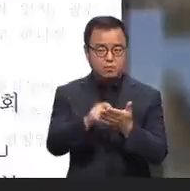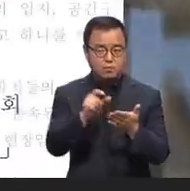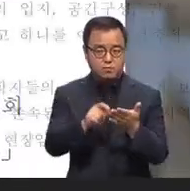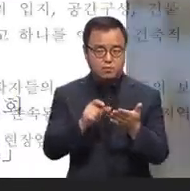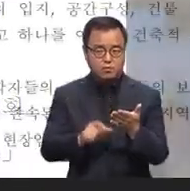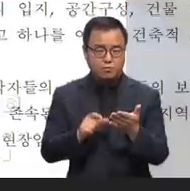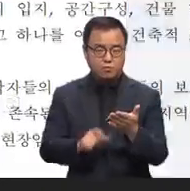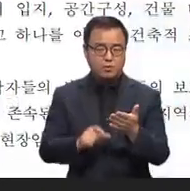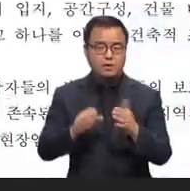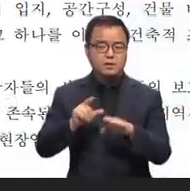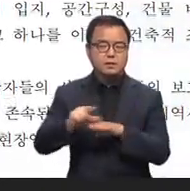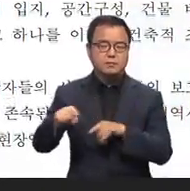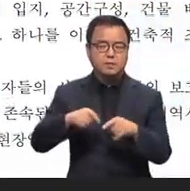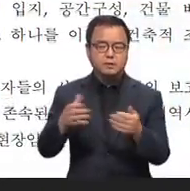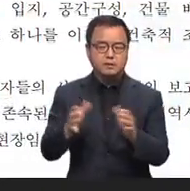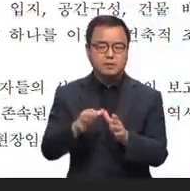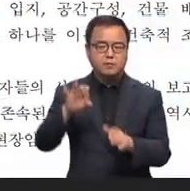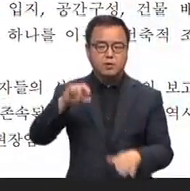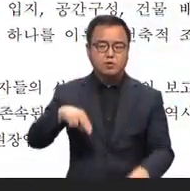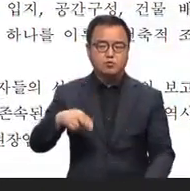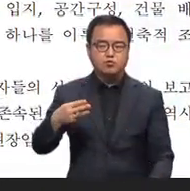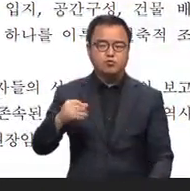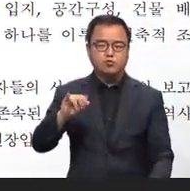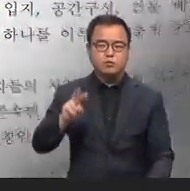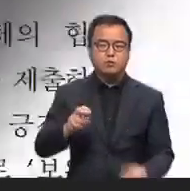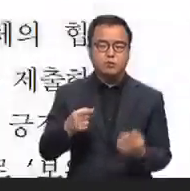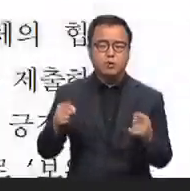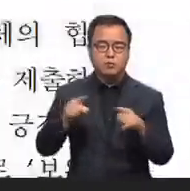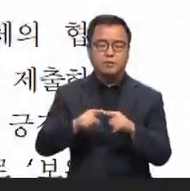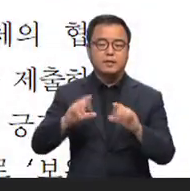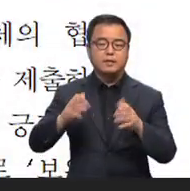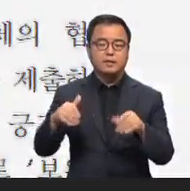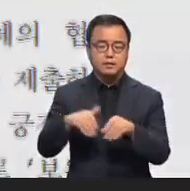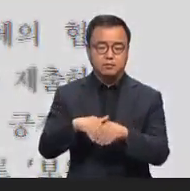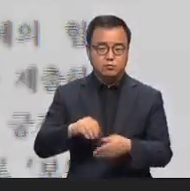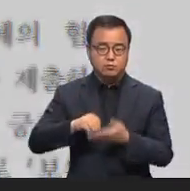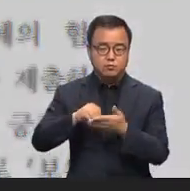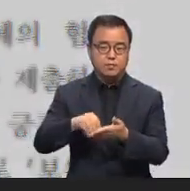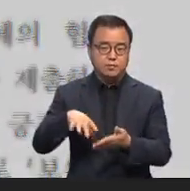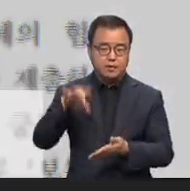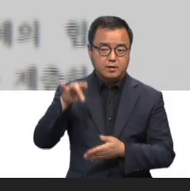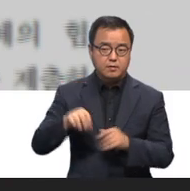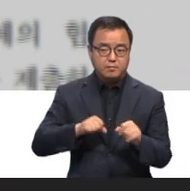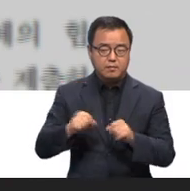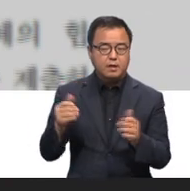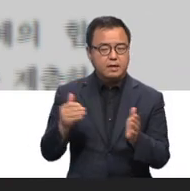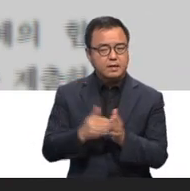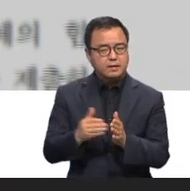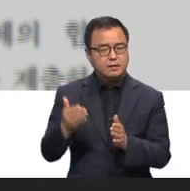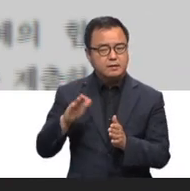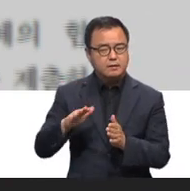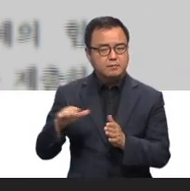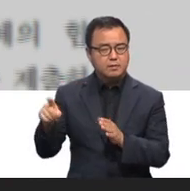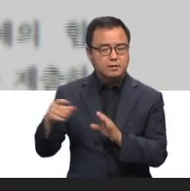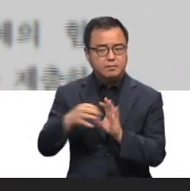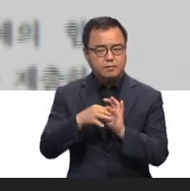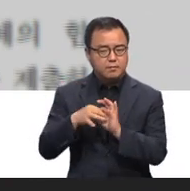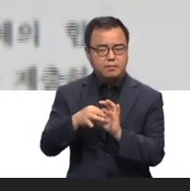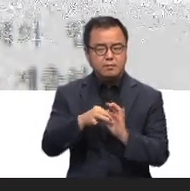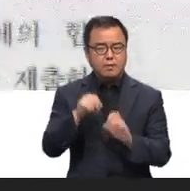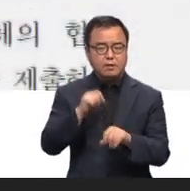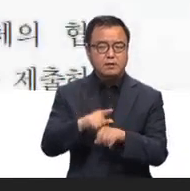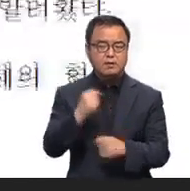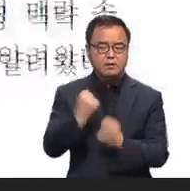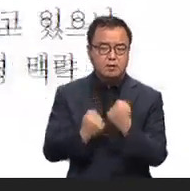유림 들 과 공동으로 세계문화유산 등재를 처음 시도했습니다 그러나 서원 대간의 연계성이 충분히 설명되지 않아